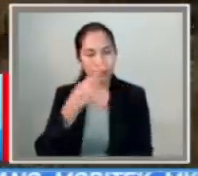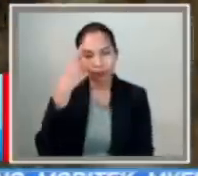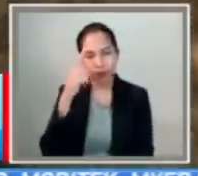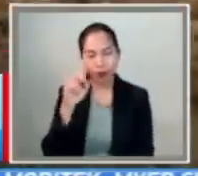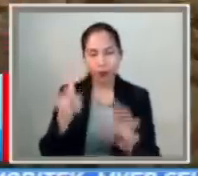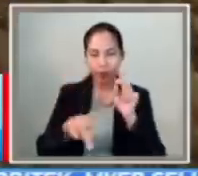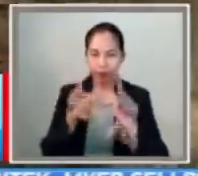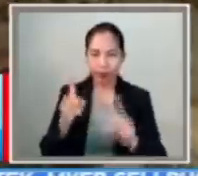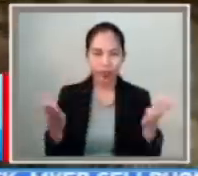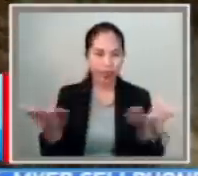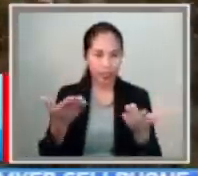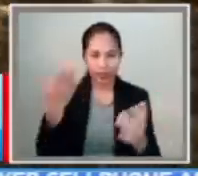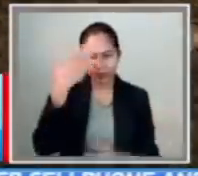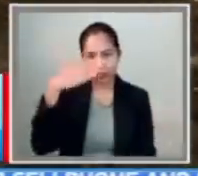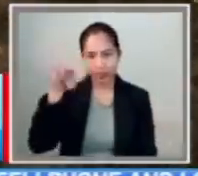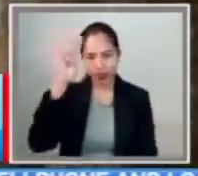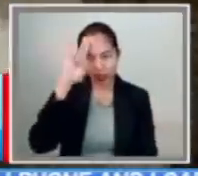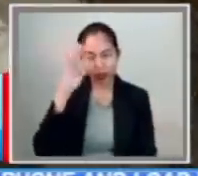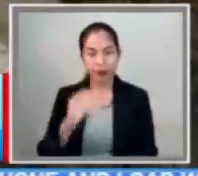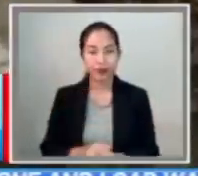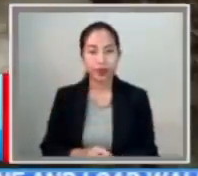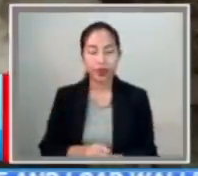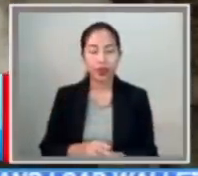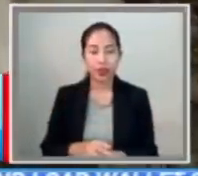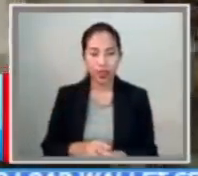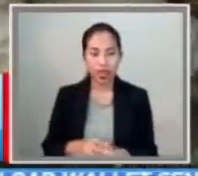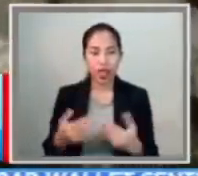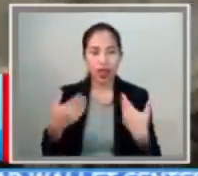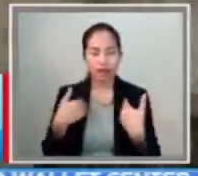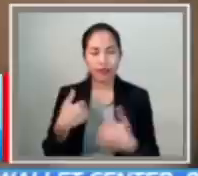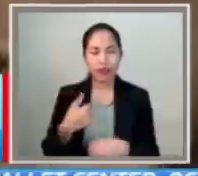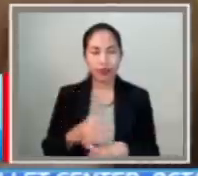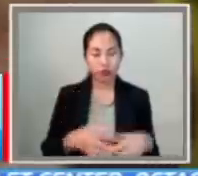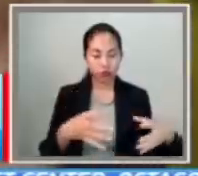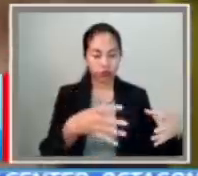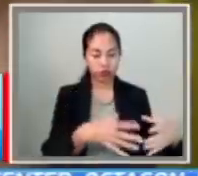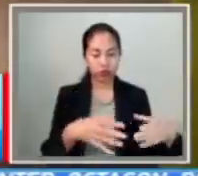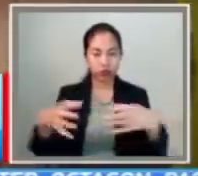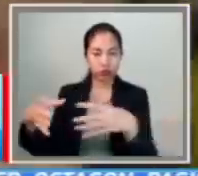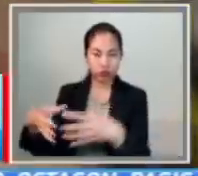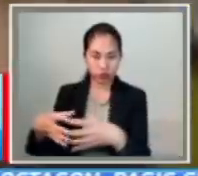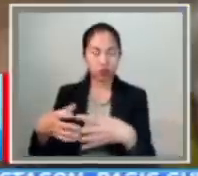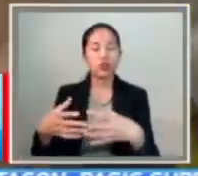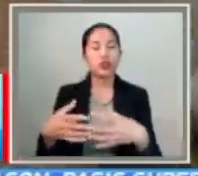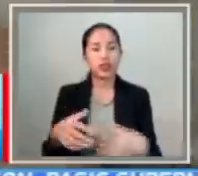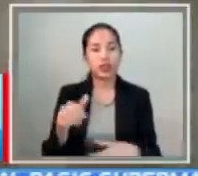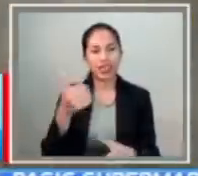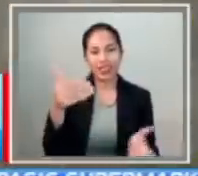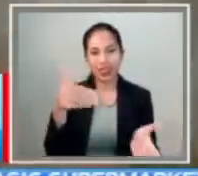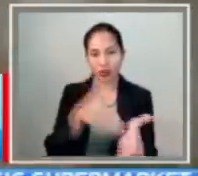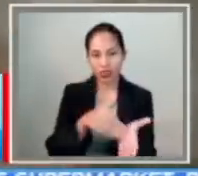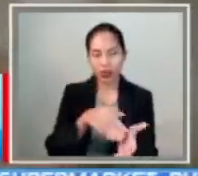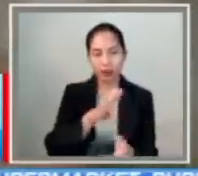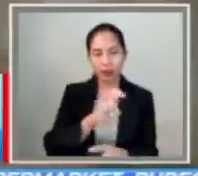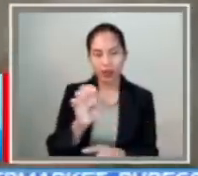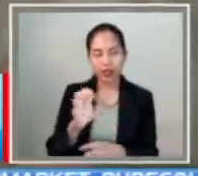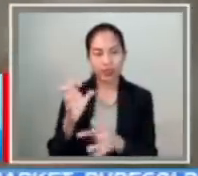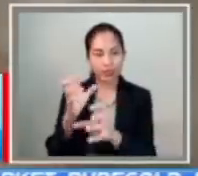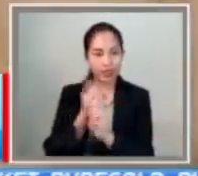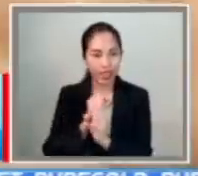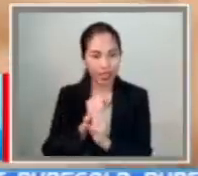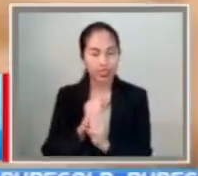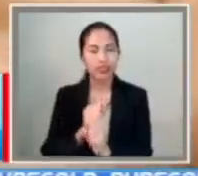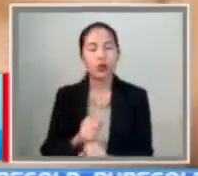Sa bawat colony raw, may aabot sa 10,000 stingless bees at nakakakuha ng 1 hanggang 2 kilo na honey per